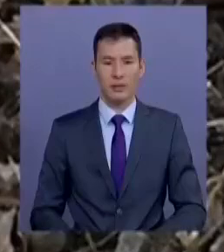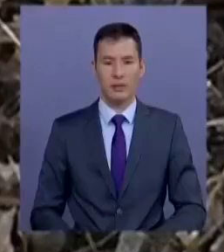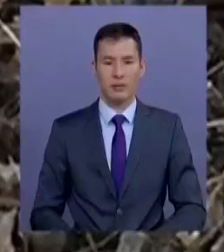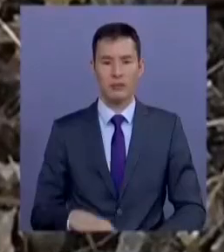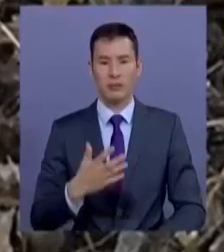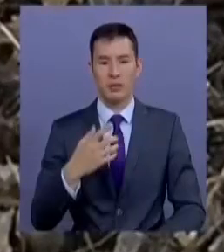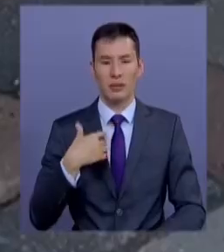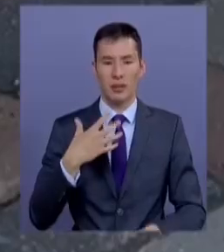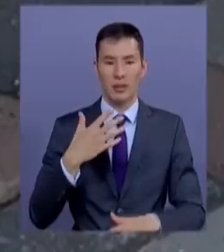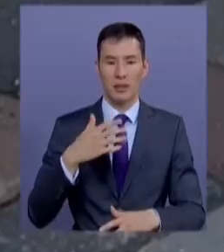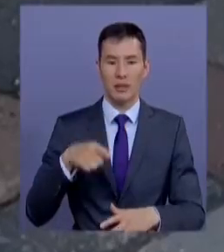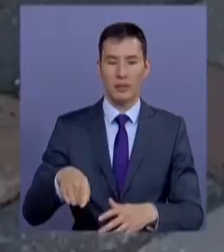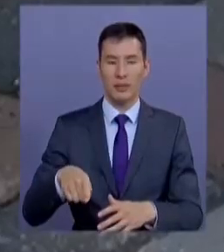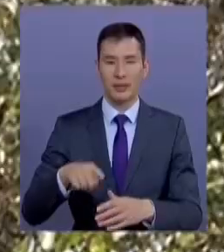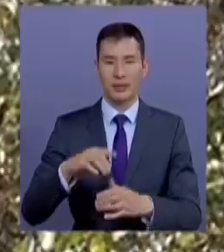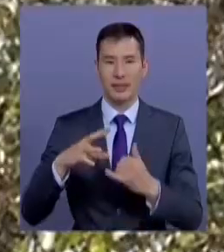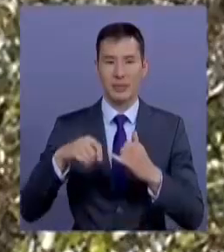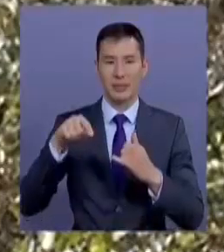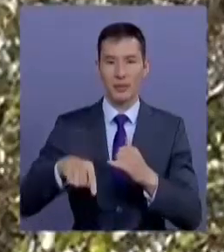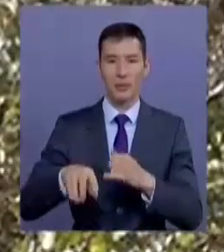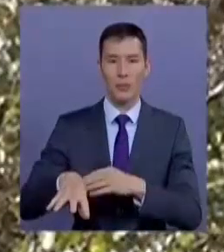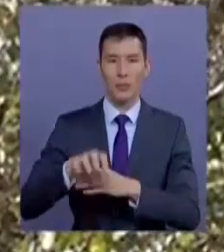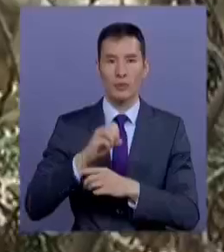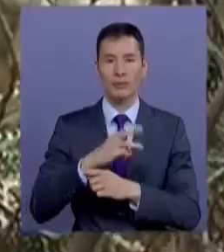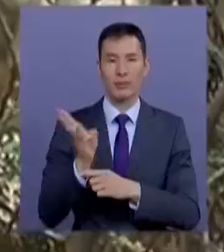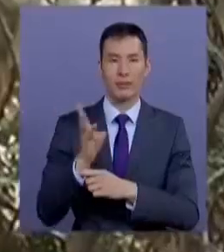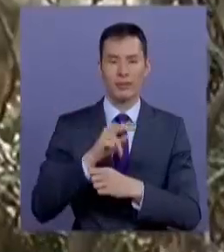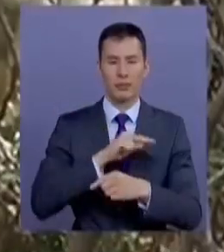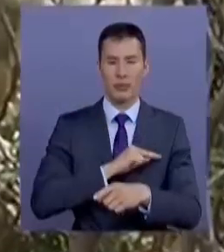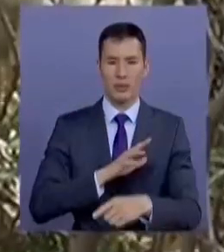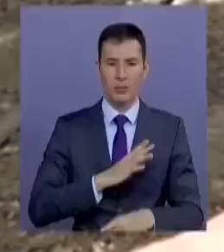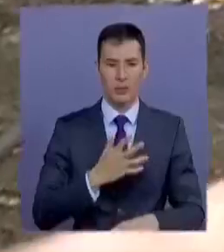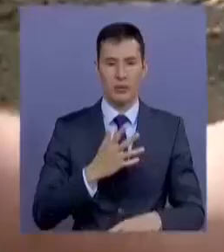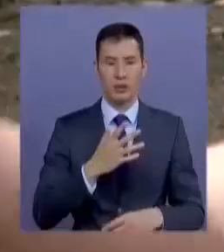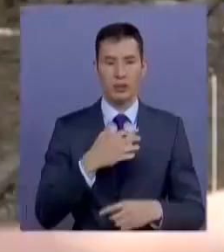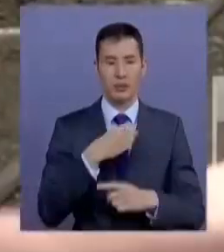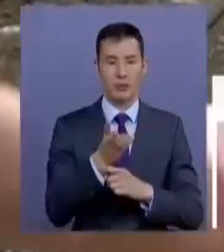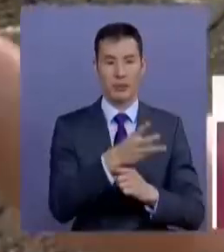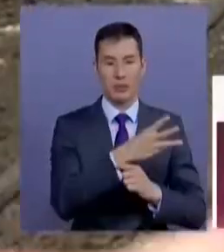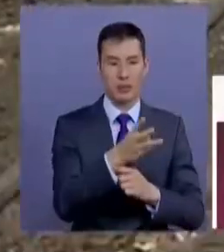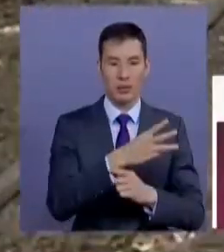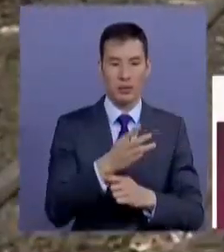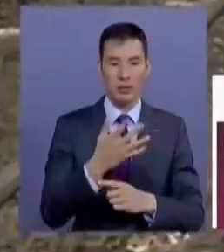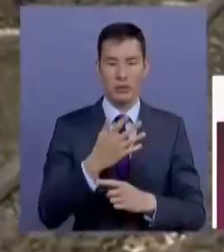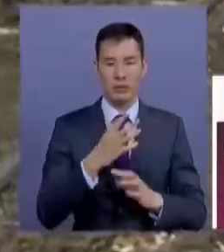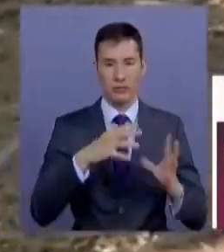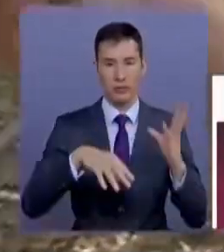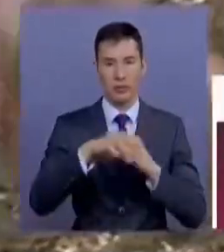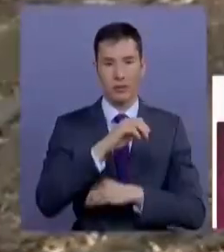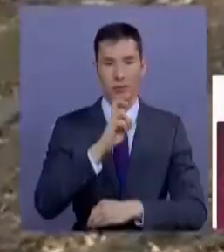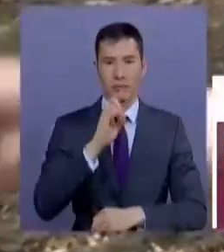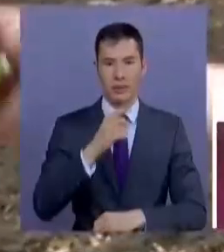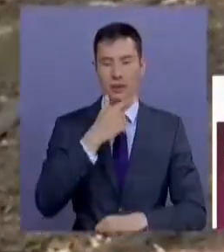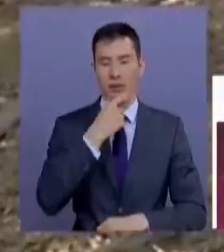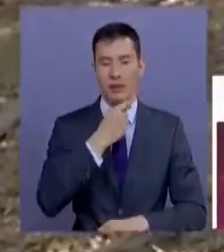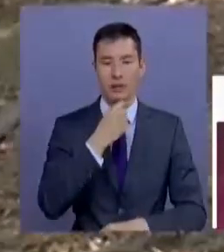анау астындағы жердің астында. Ағаштың бәрі сіріп қурап жатыр. Суғарса жаңа болады ғой, шығады ғой. Ана қурап